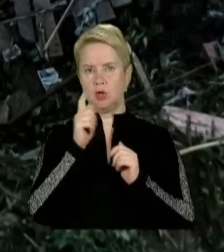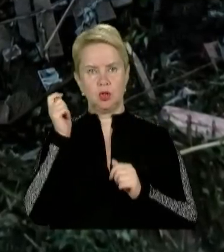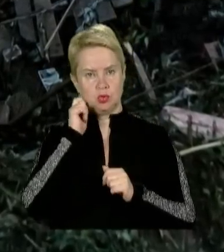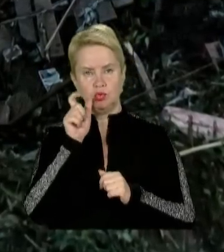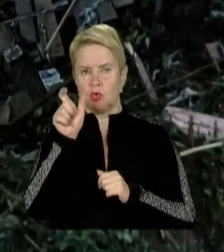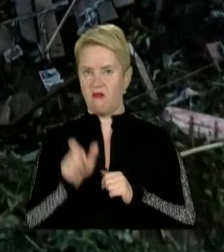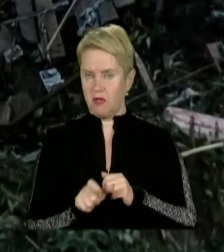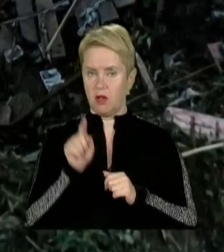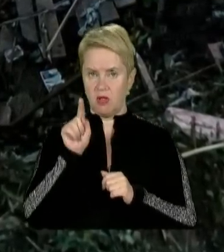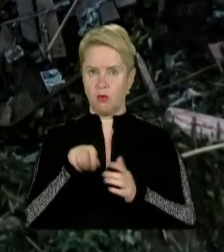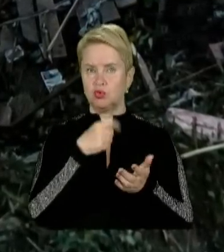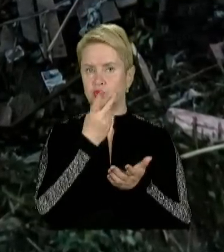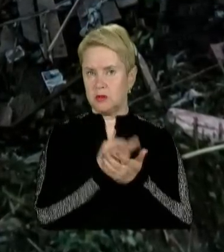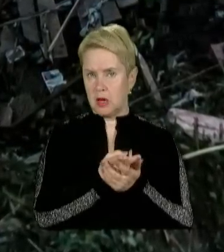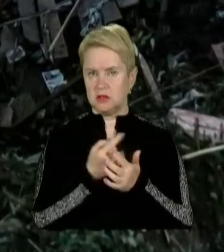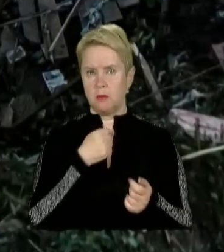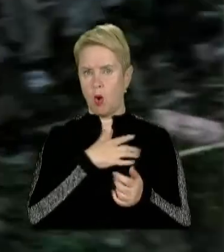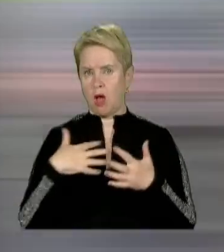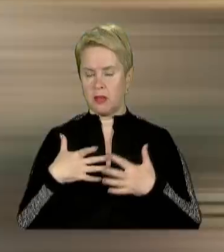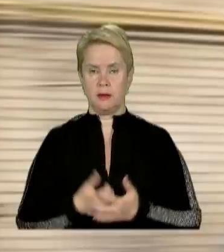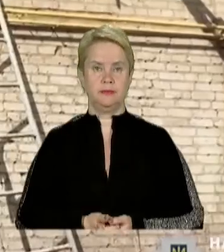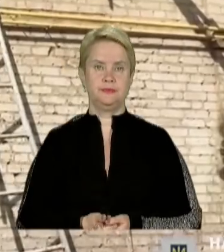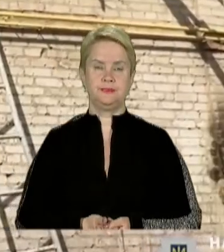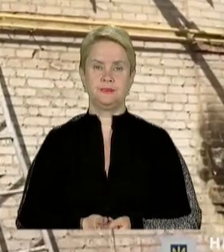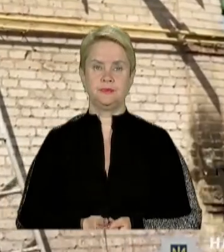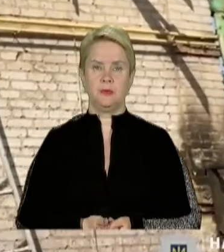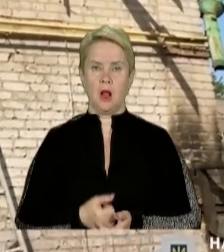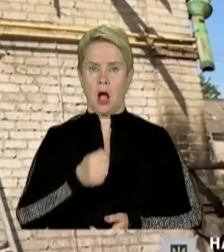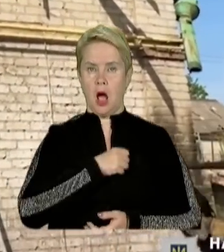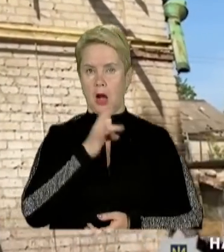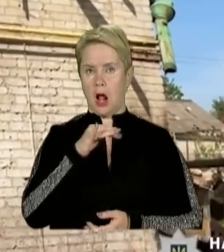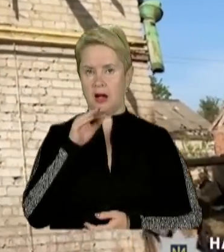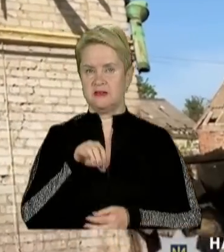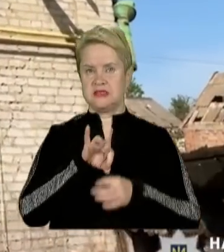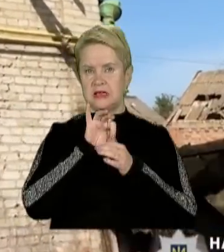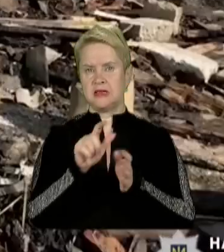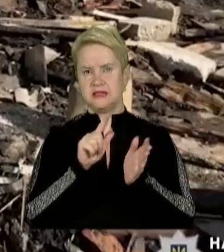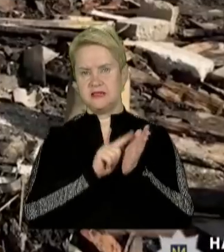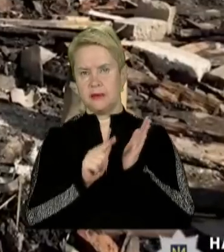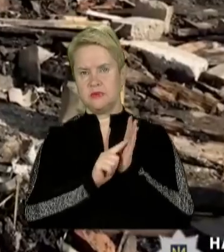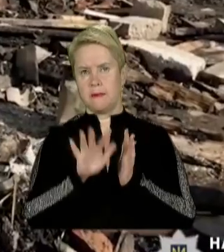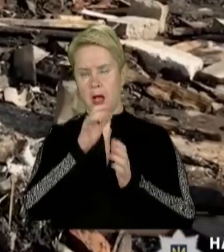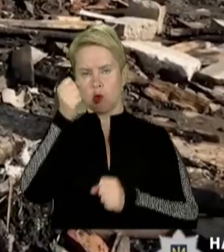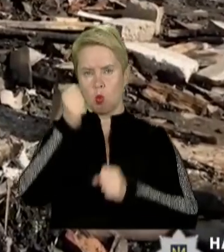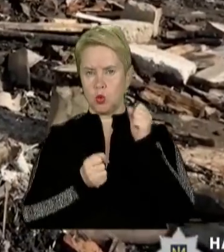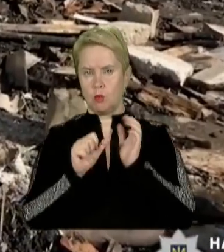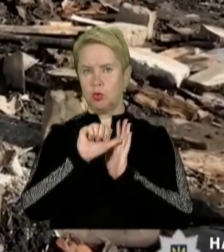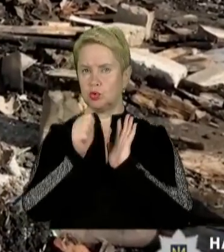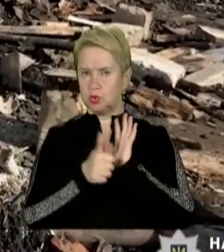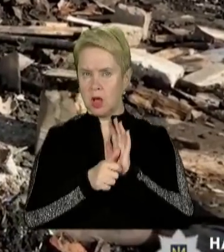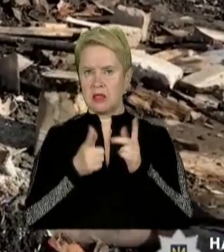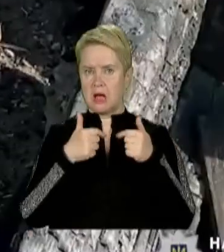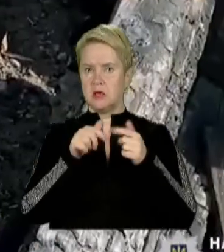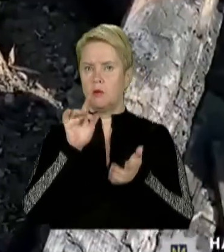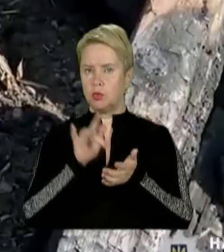61-річний чоловік. Його ушпиталили з пораненнями. Армія РФ завдала 75 ударів і по 16